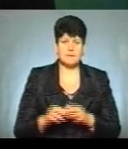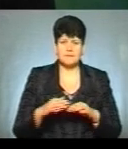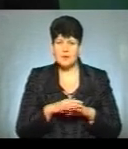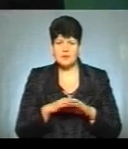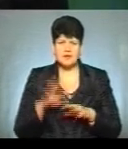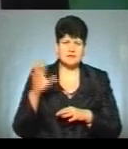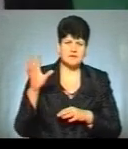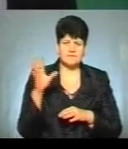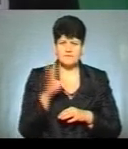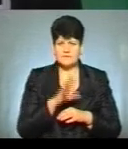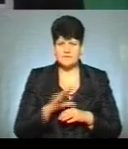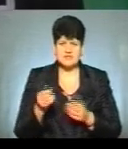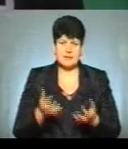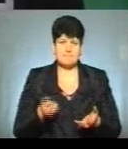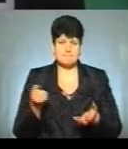комбінації, все,